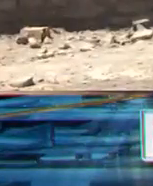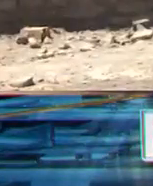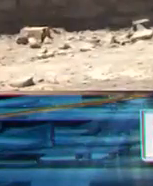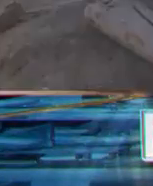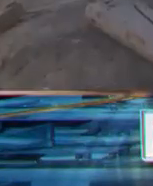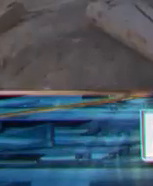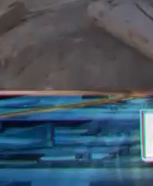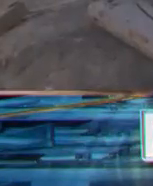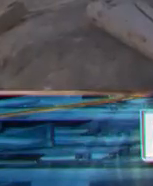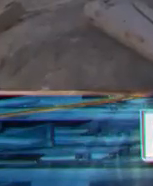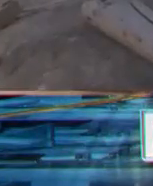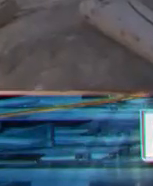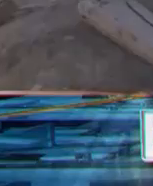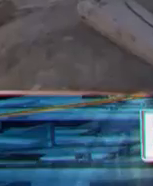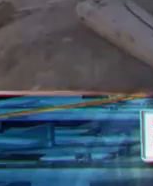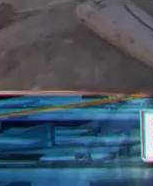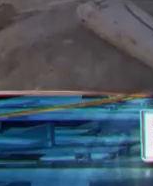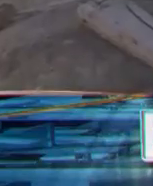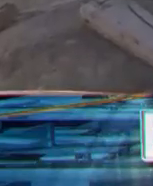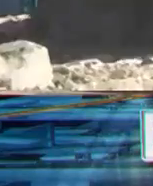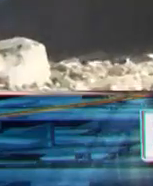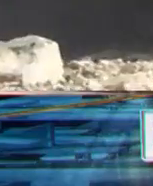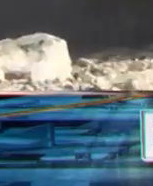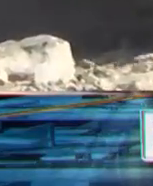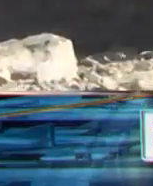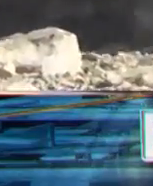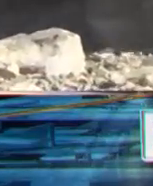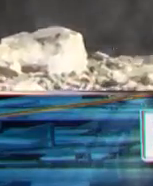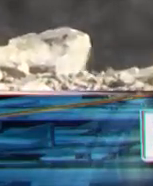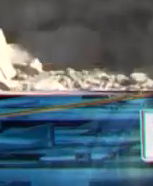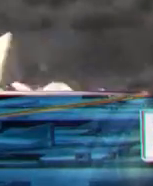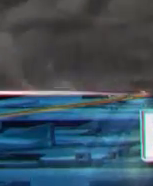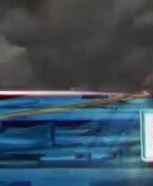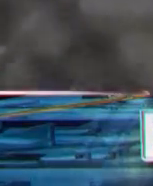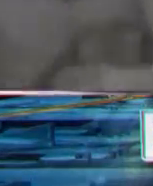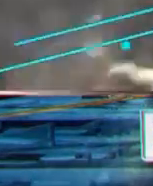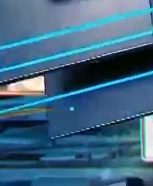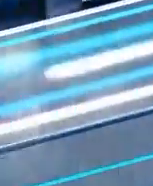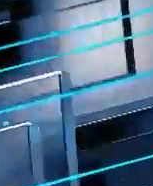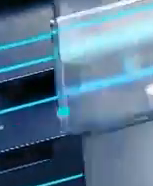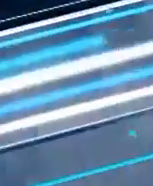Сарқан ауданындағы 45 нысанға жұмыспен қамтудың жол картасы аясында күрделі жөндеу жүргізіліп жатыр.